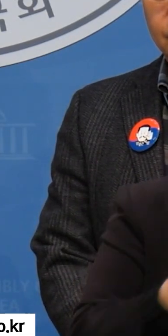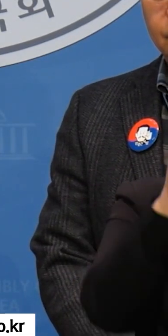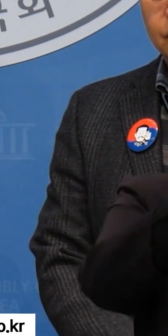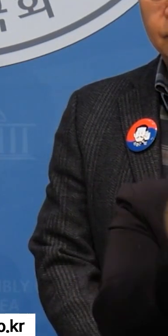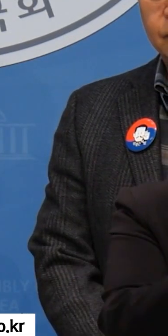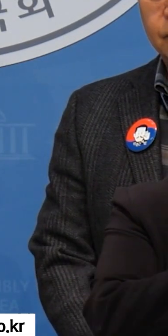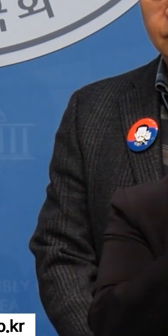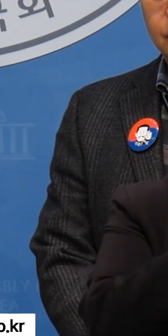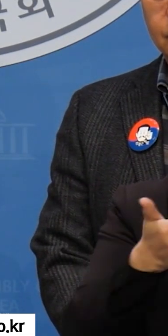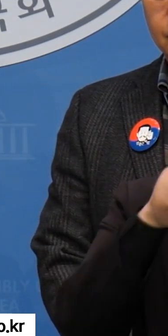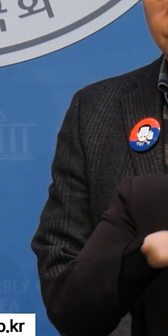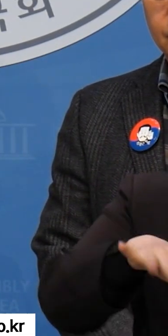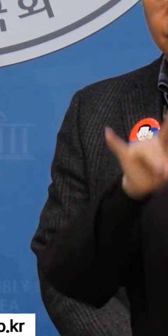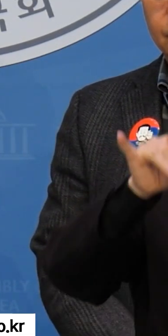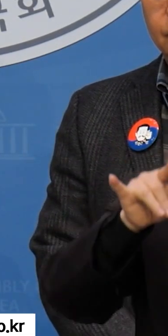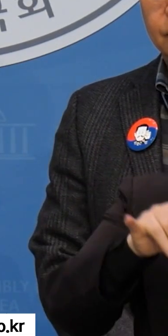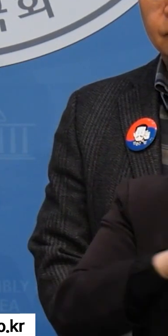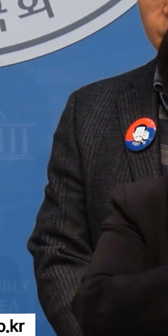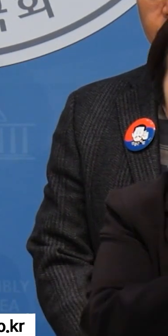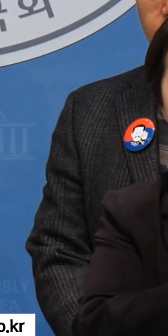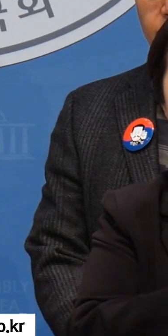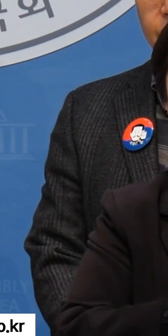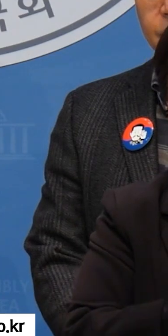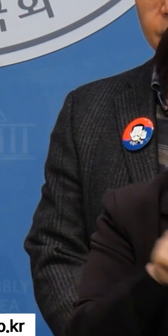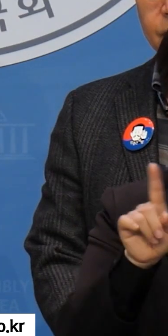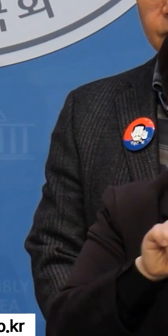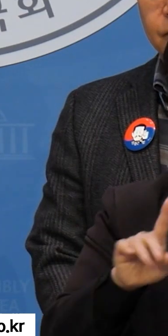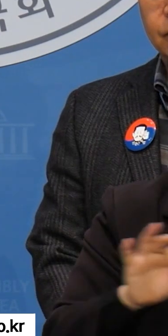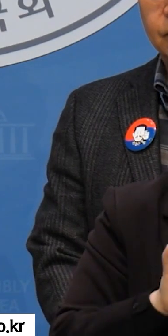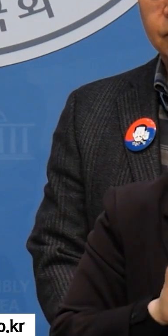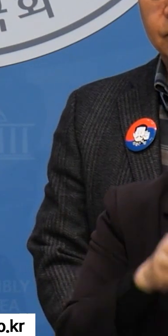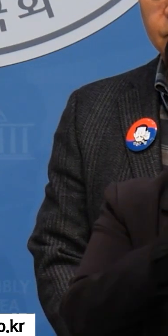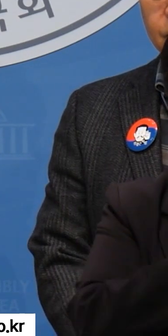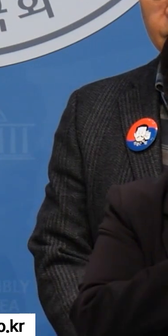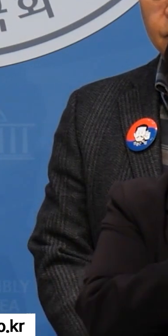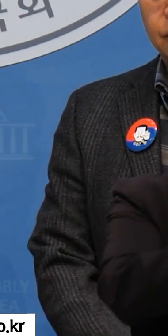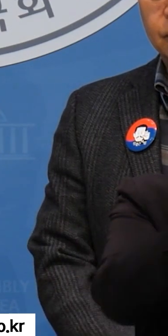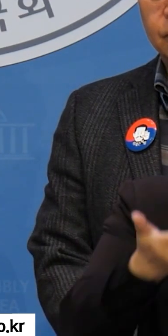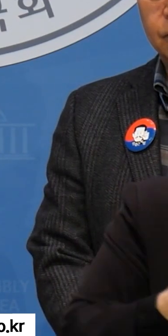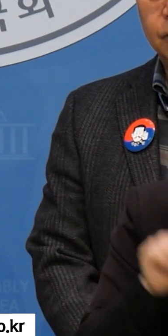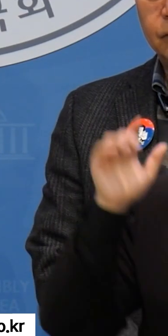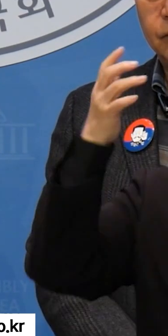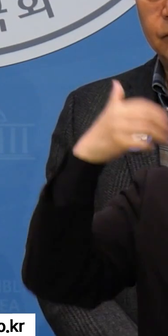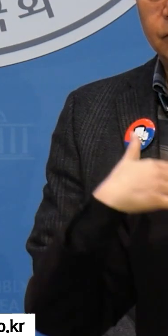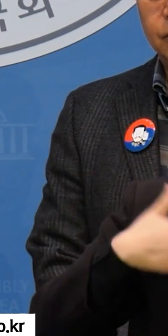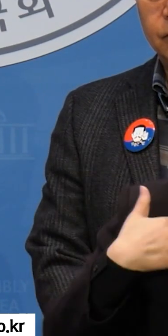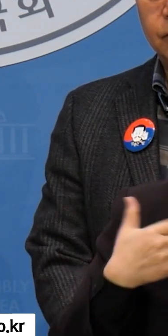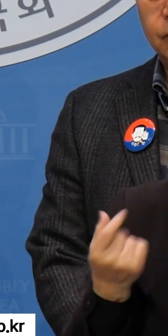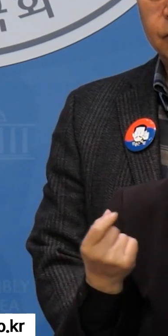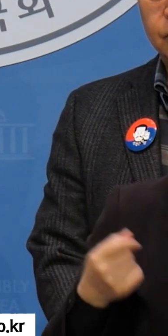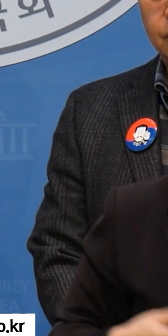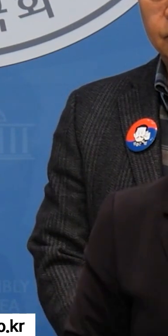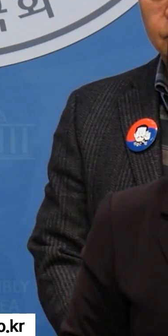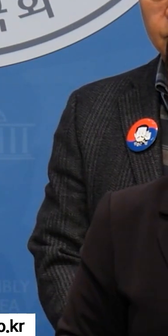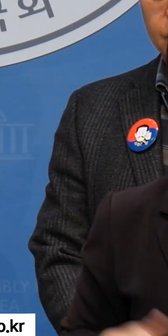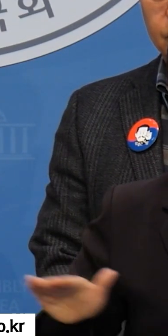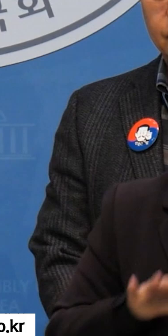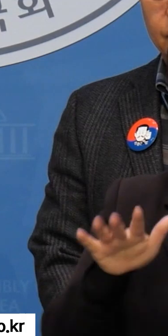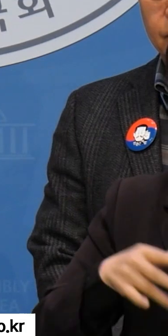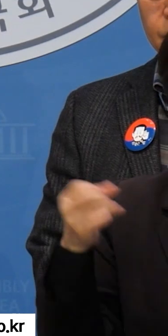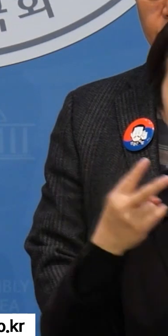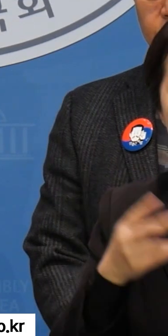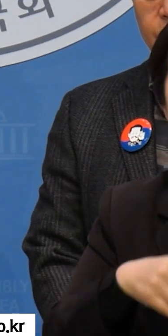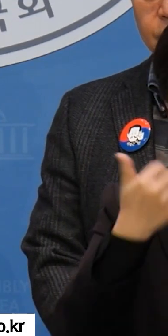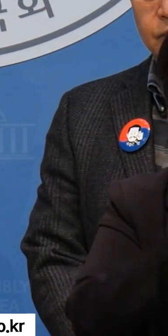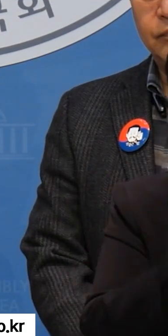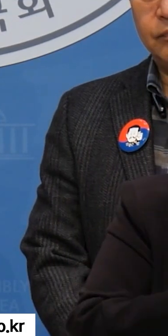규모인데요. 당시 이런 플랫폼이 만들어진 것만 해도 당원들에게는 매우 환영할 일이었습니다. 저희는 수시